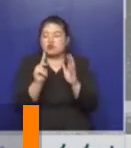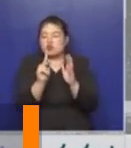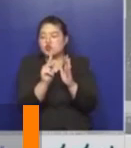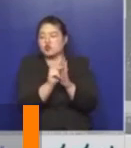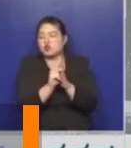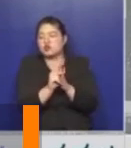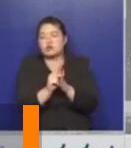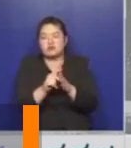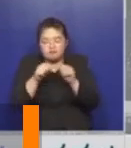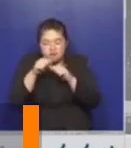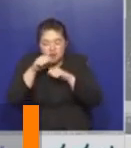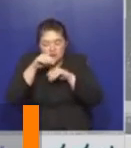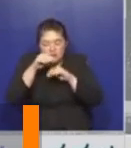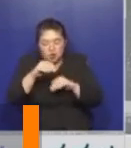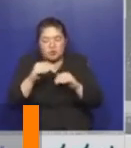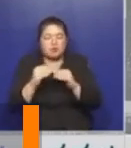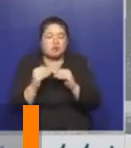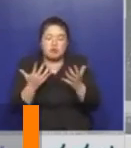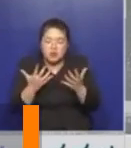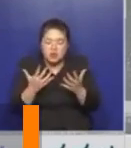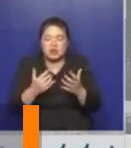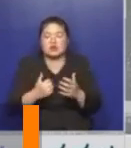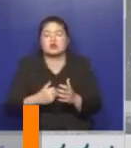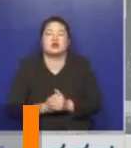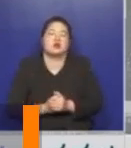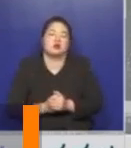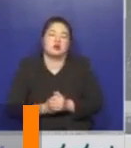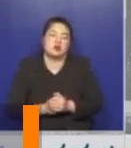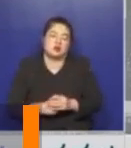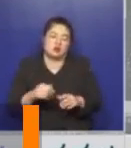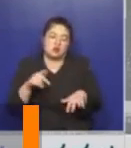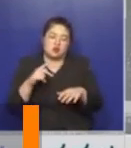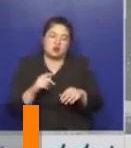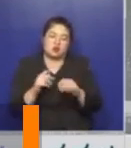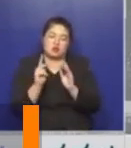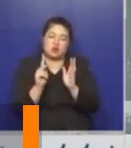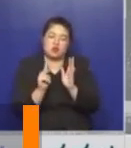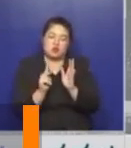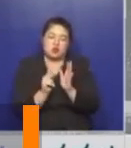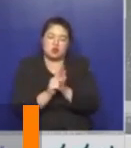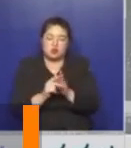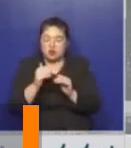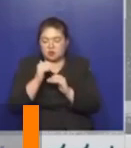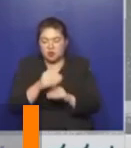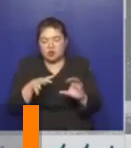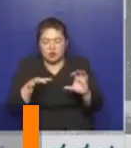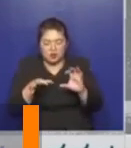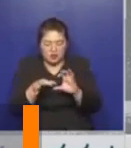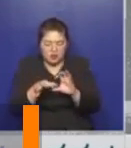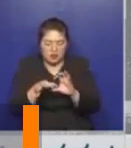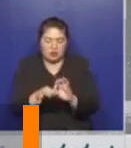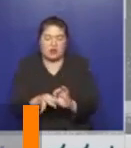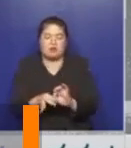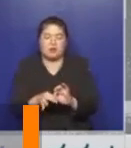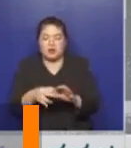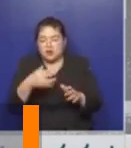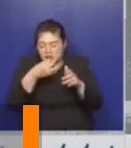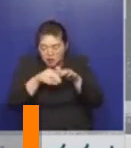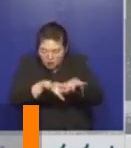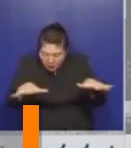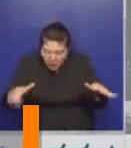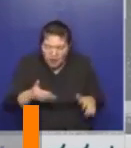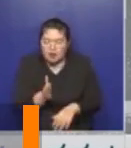เพื่อมากำกับการจัดการทรัพยากรทางทะเลปล่อยให้มีการจับปลาทูขนาดเล็ก